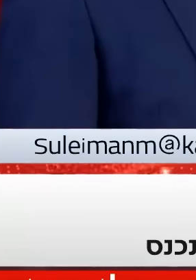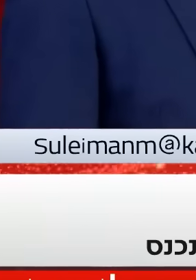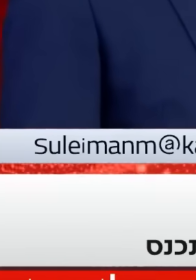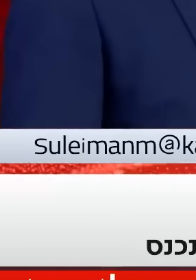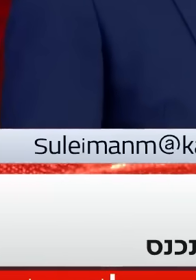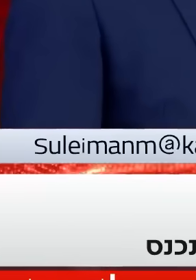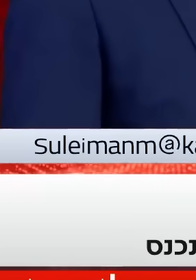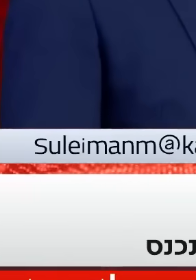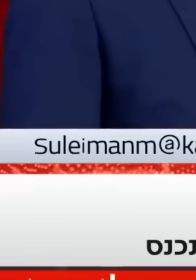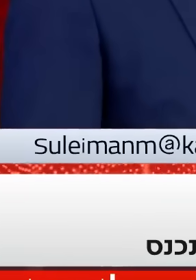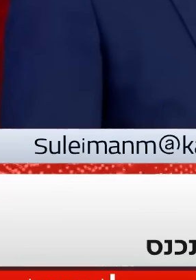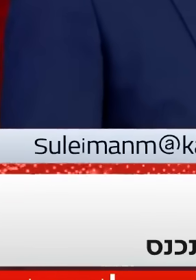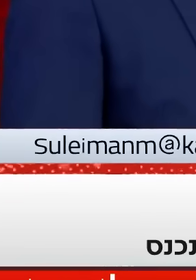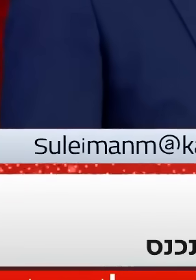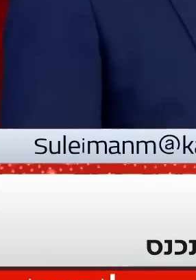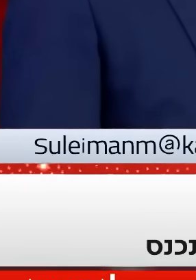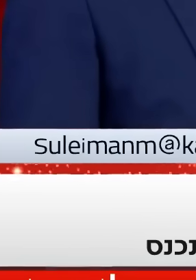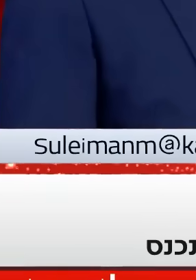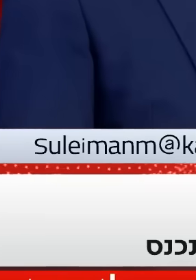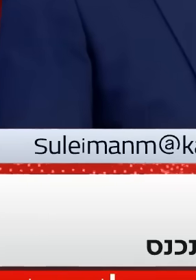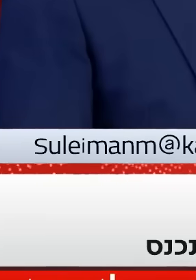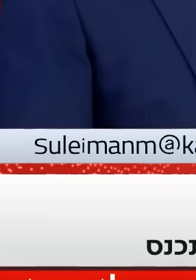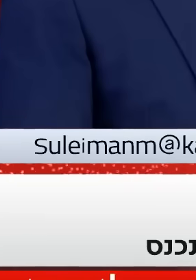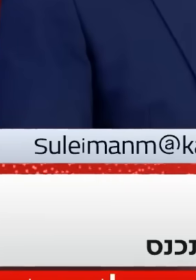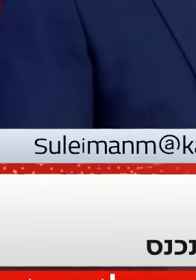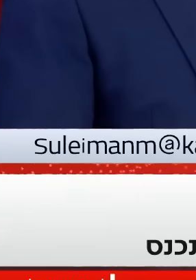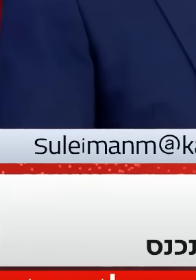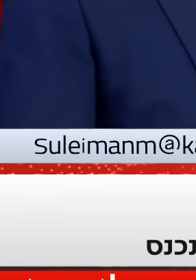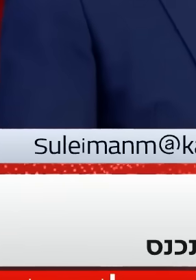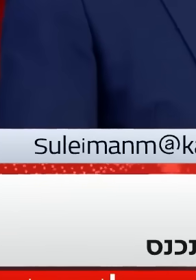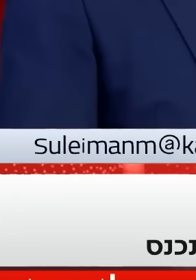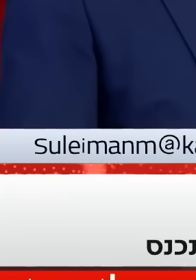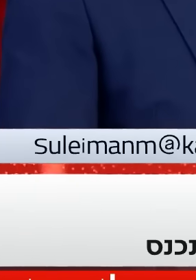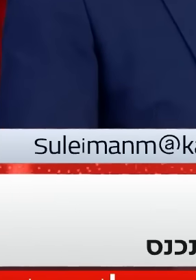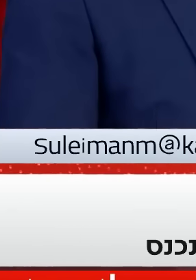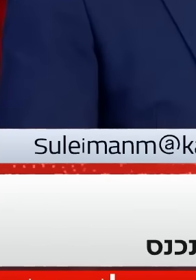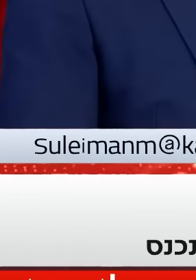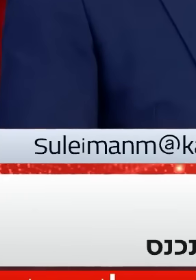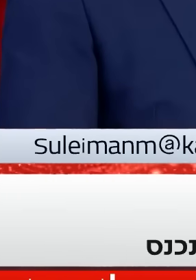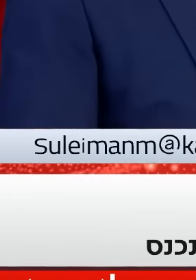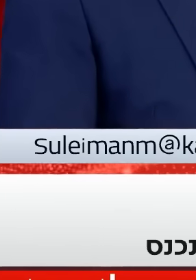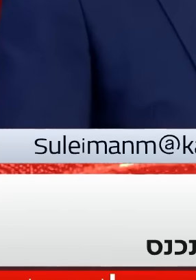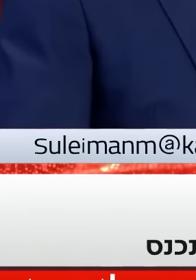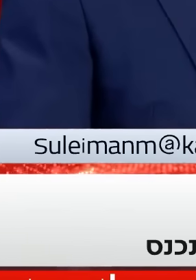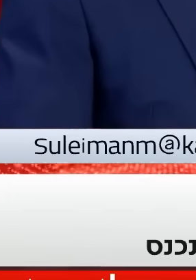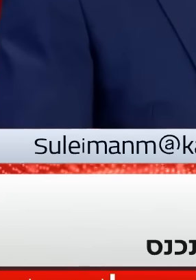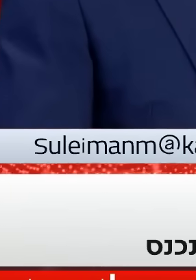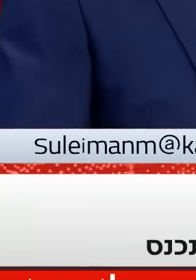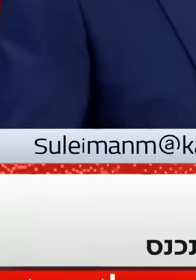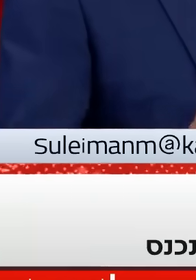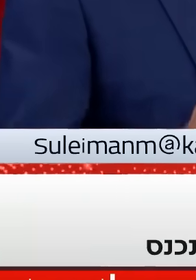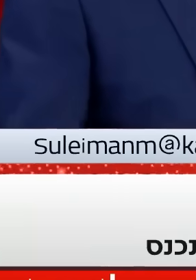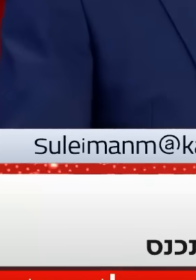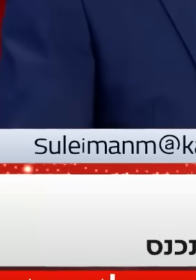עכשיו הוא מתעכב עם הכניסה הקרקעית, גם על רקע כל הדיווחים שאנחנו רואים בתקשורת, גם הישראלית וגם